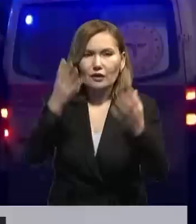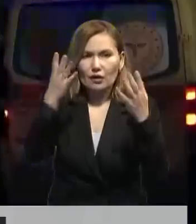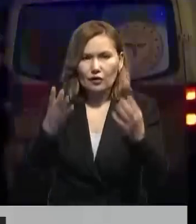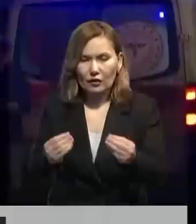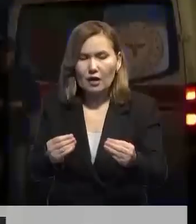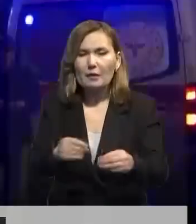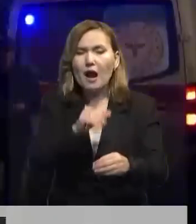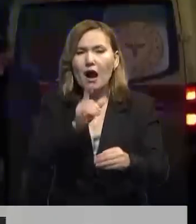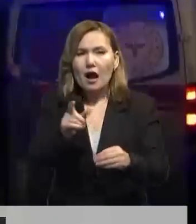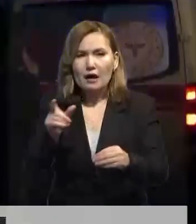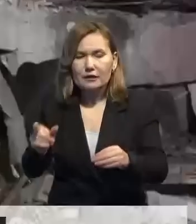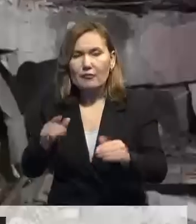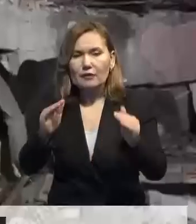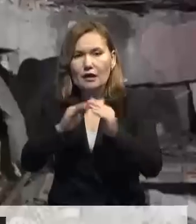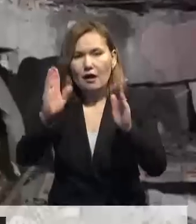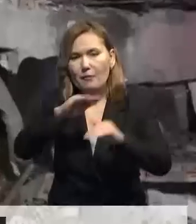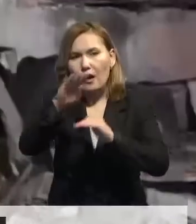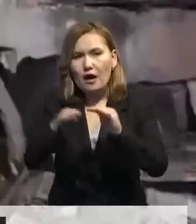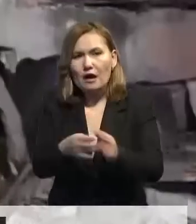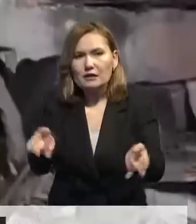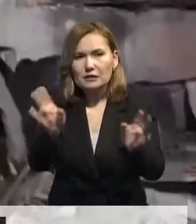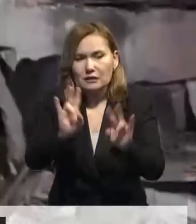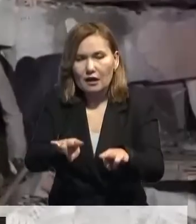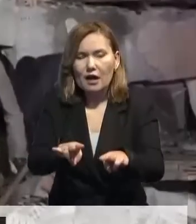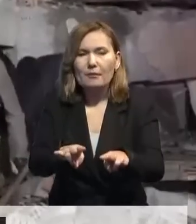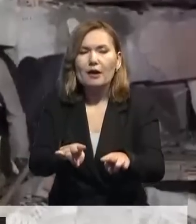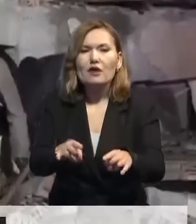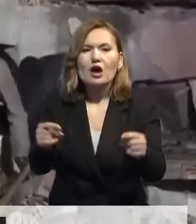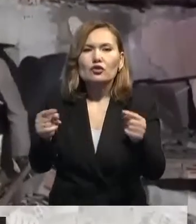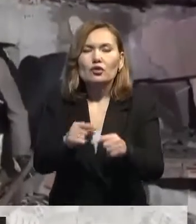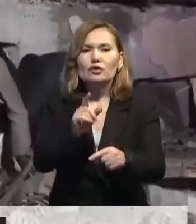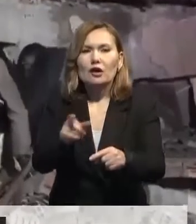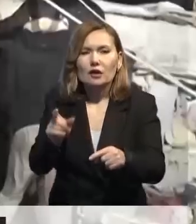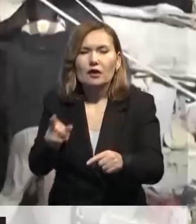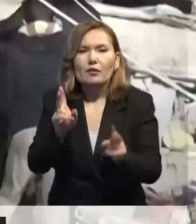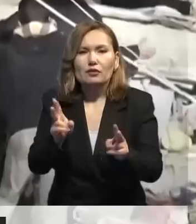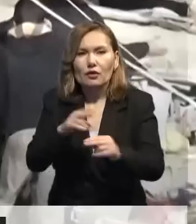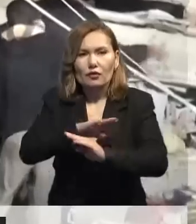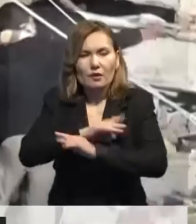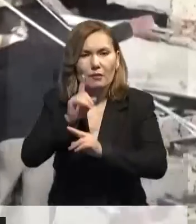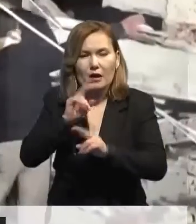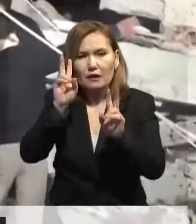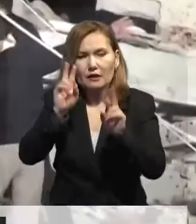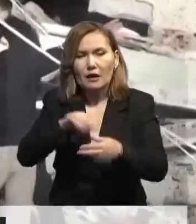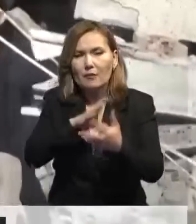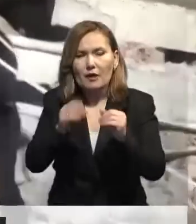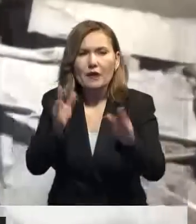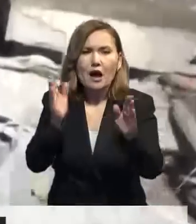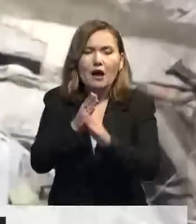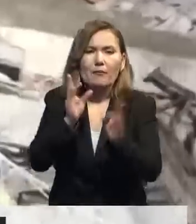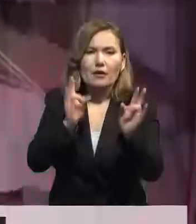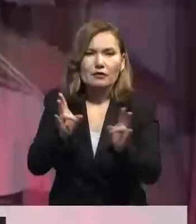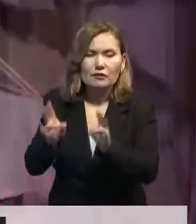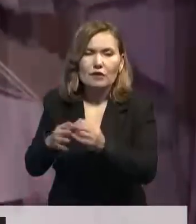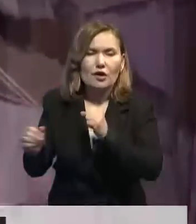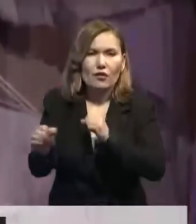қанша кісі үйінде астында жатқандығының саны да белгісіз. Ал қаза тапқандар мыңнан асқан. Аймақта табиғи газ қауіпсіздік себепті